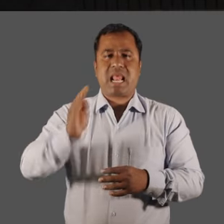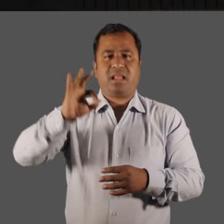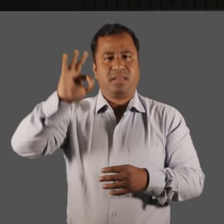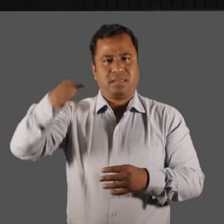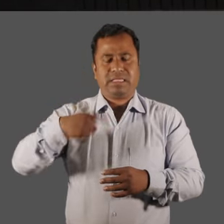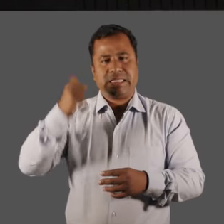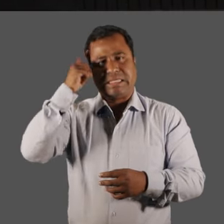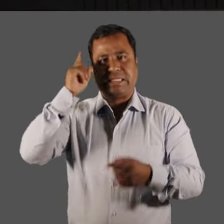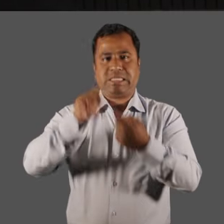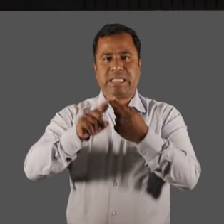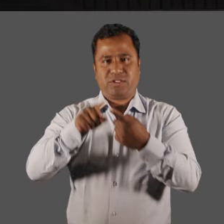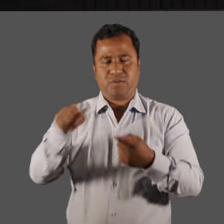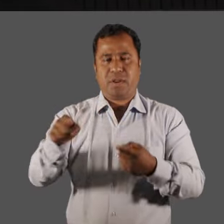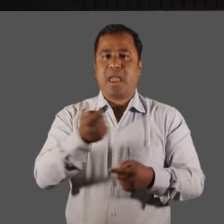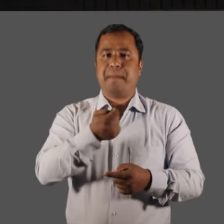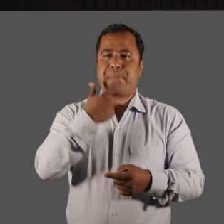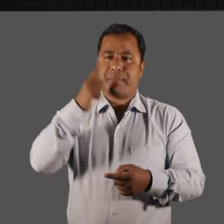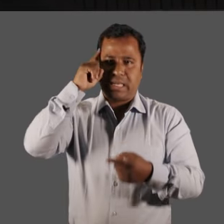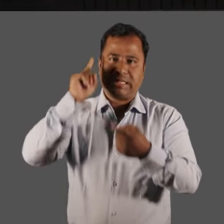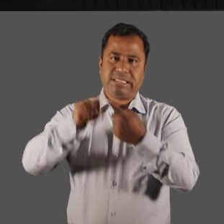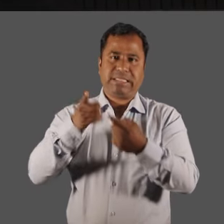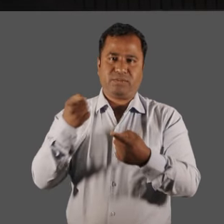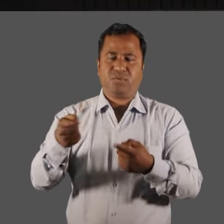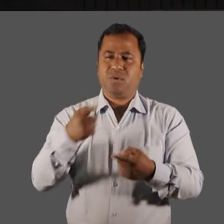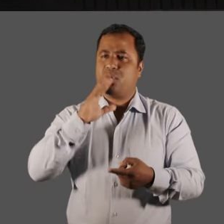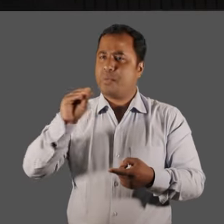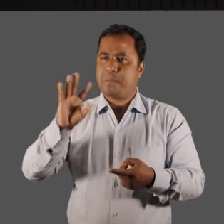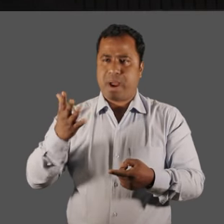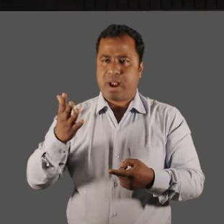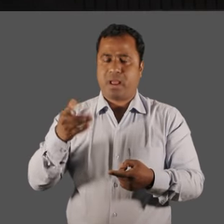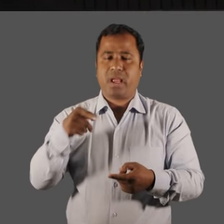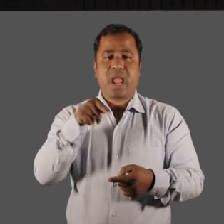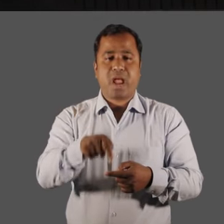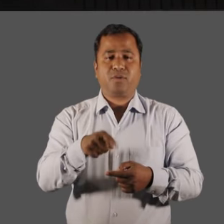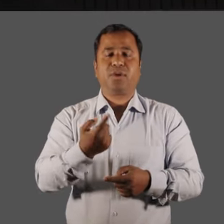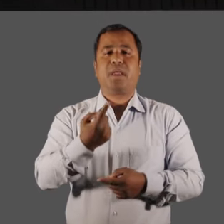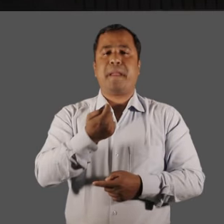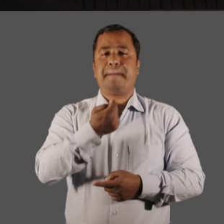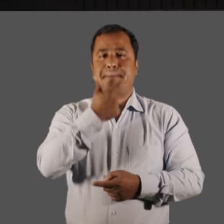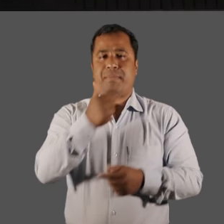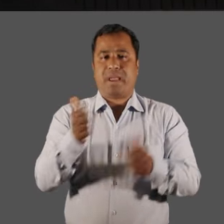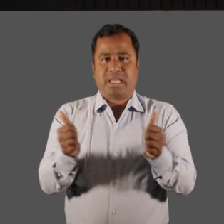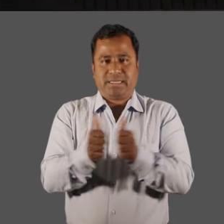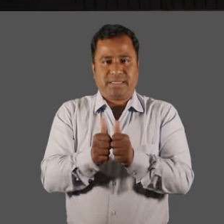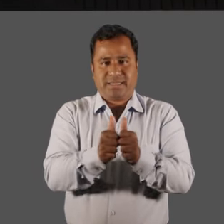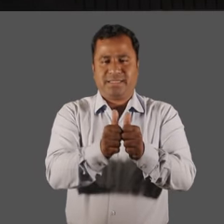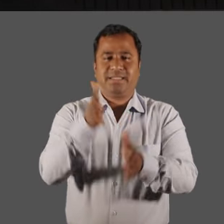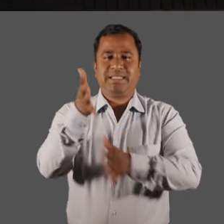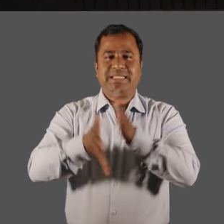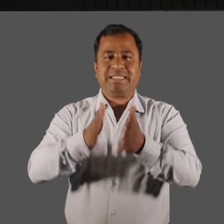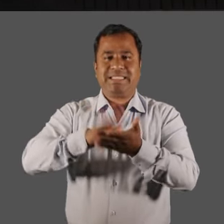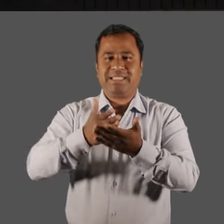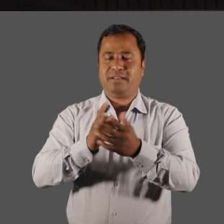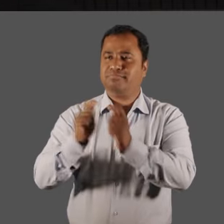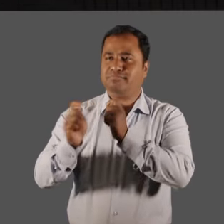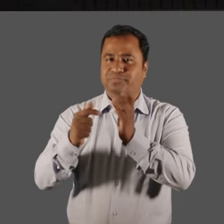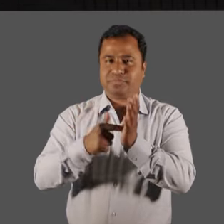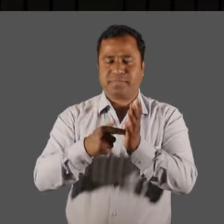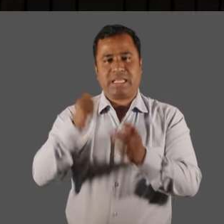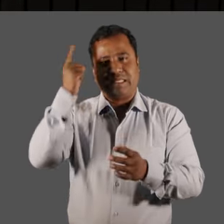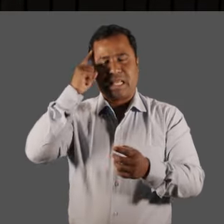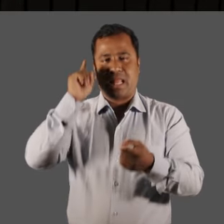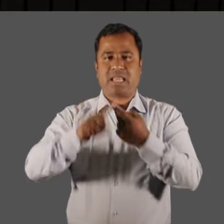সবাই আমাকে চিনতো। আমার বাবাকেও চিনতো যেহেতু তিনি কথা বলতে পারেন না। এবং আমি যেহেতু বাবার সাথে ওই ছোট বয়সে সাইনে কথা বলি, তো তারাও আমাকে